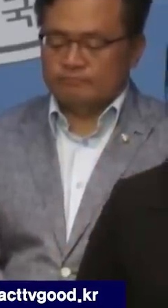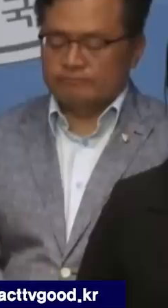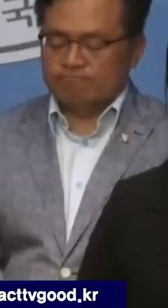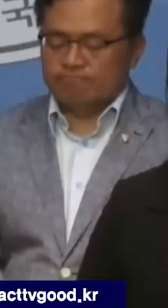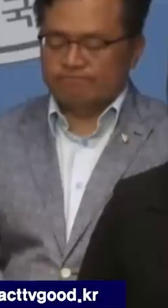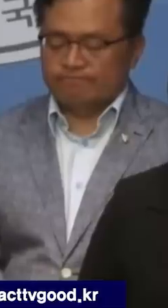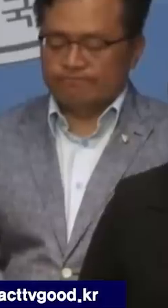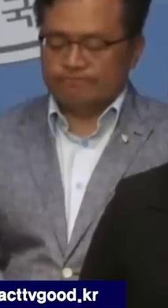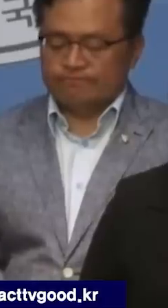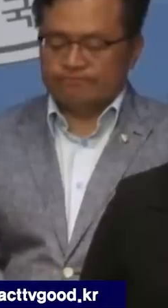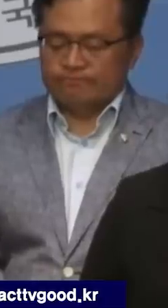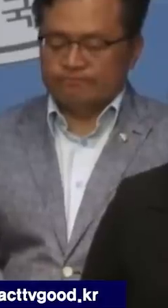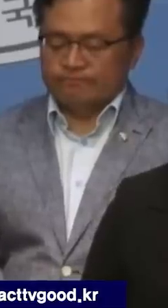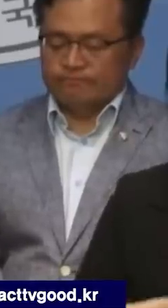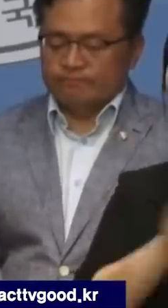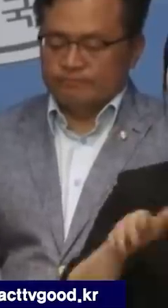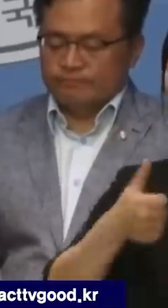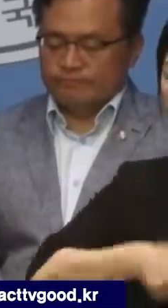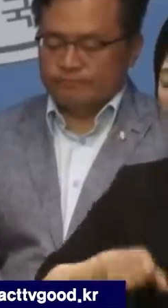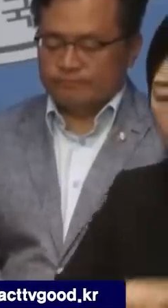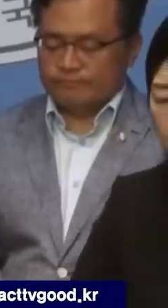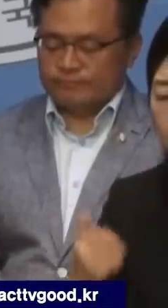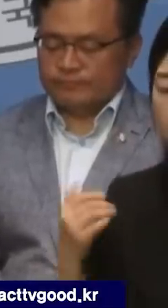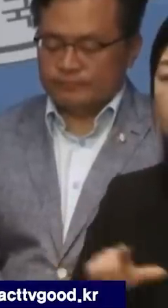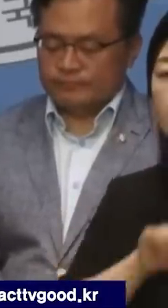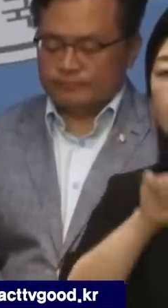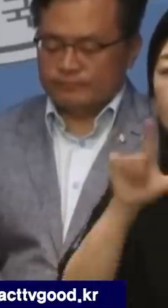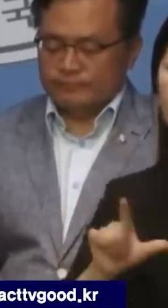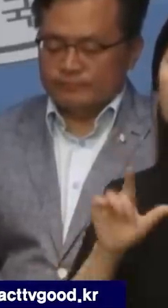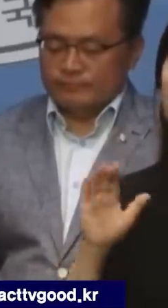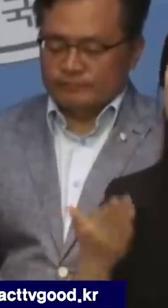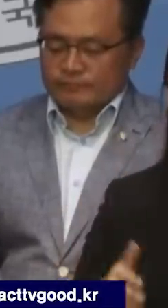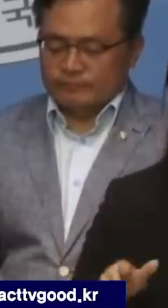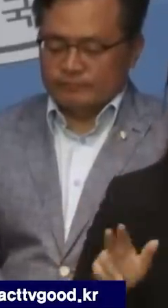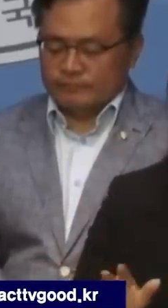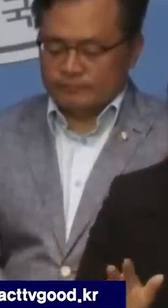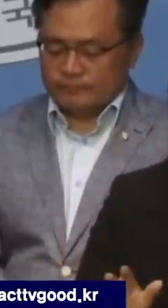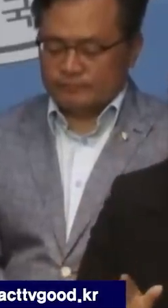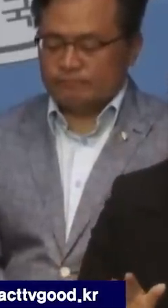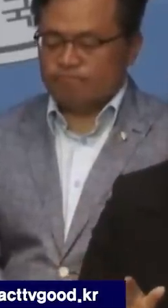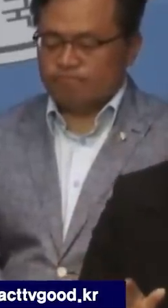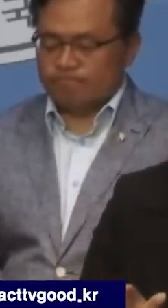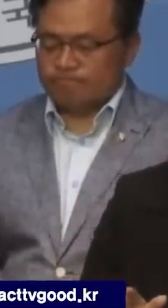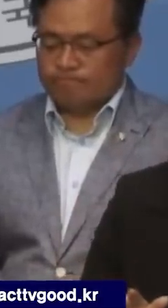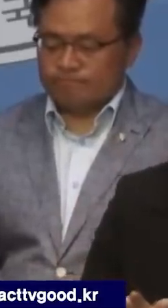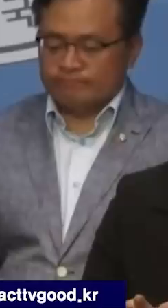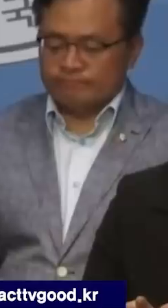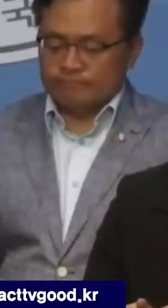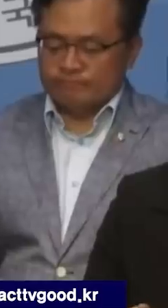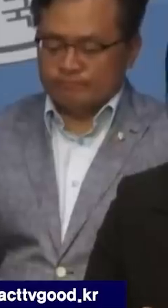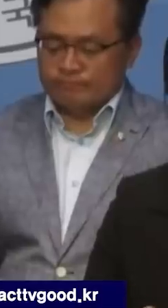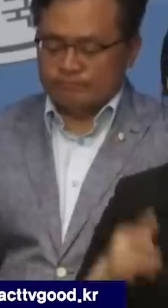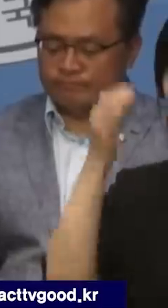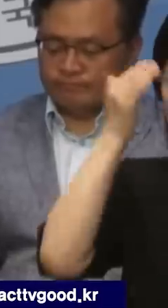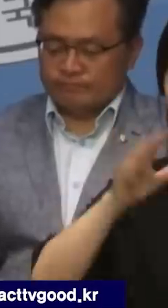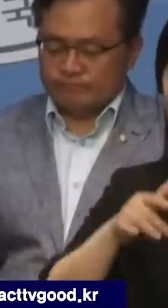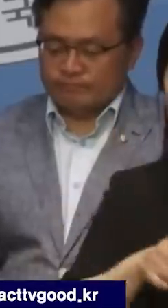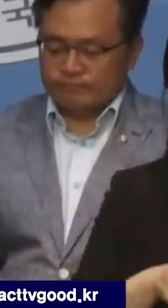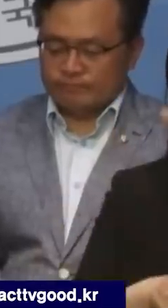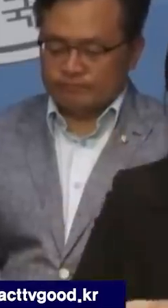우리 2세들이 살아가야 되고 할 이 삼면이 바다인